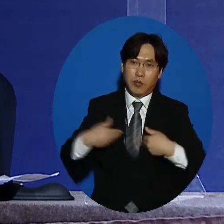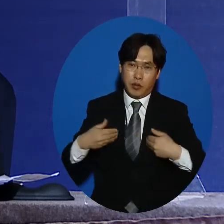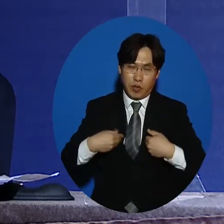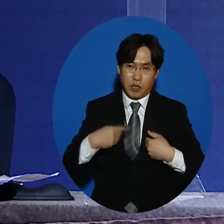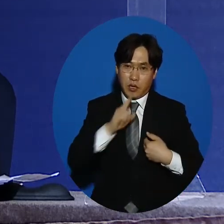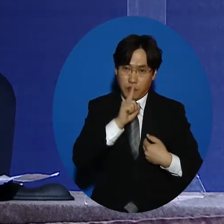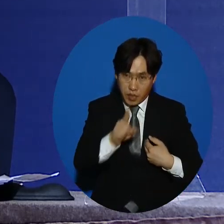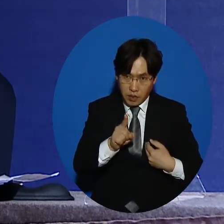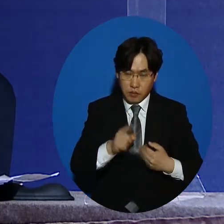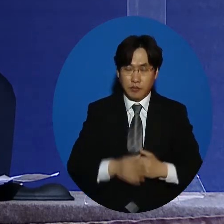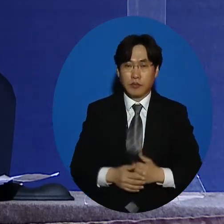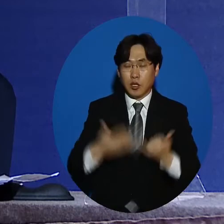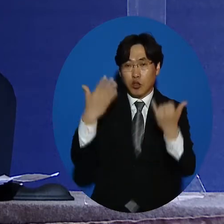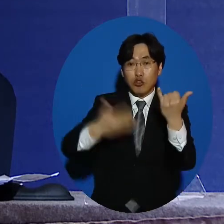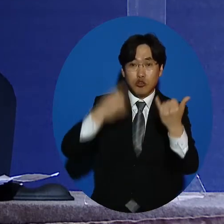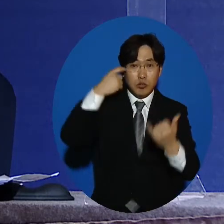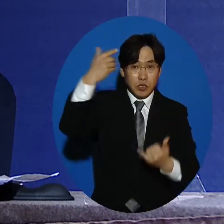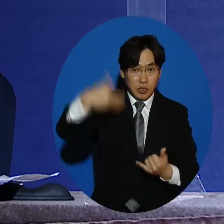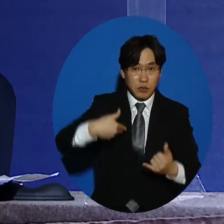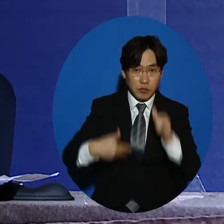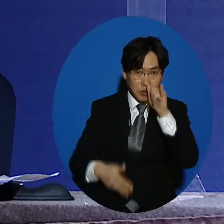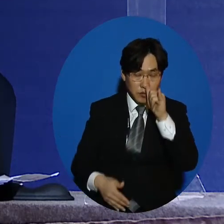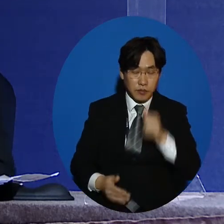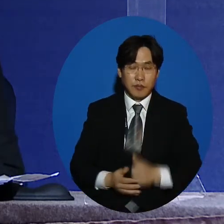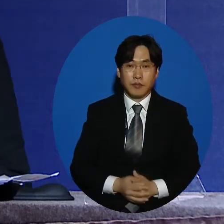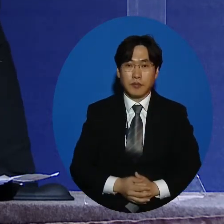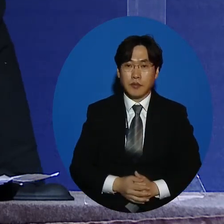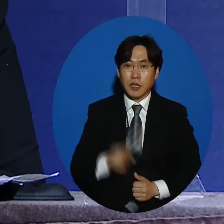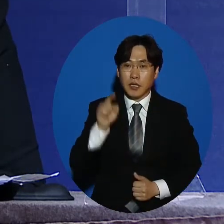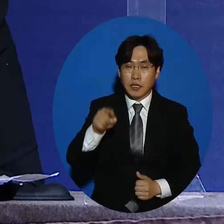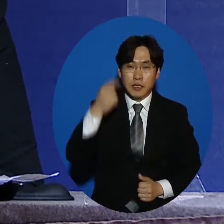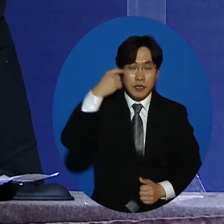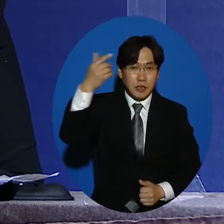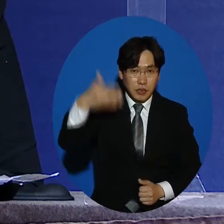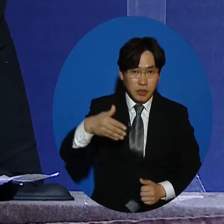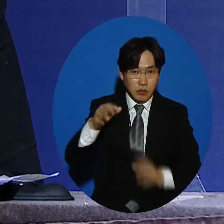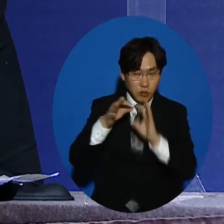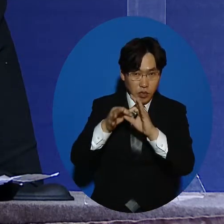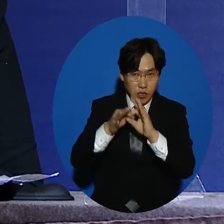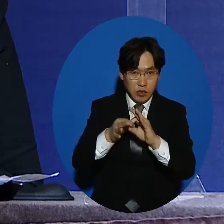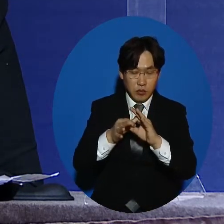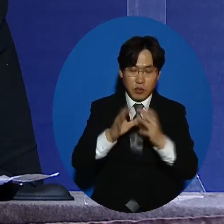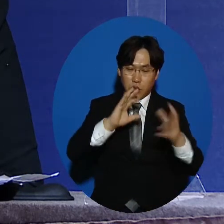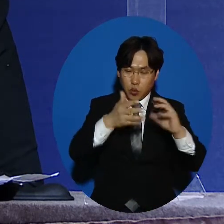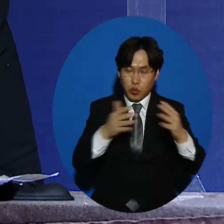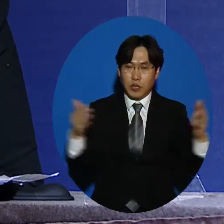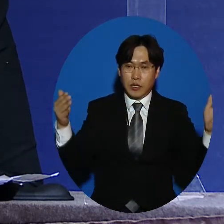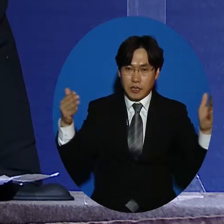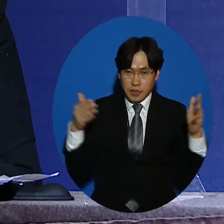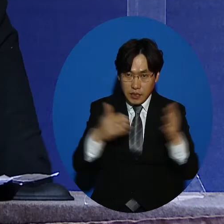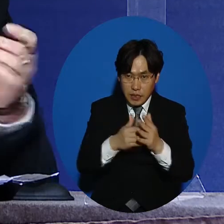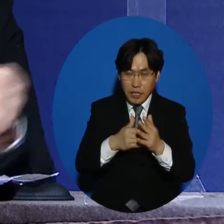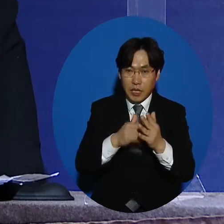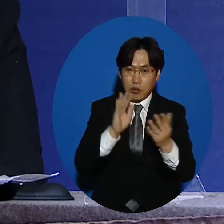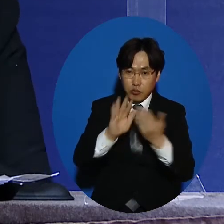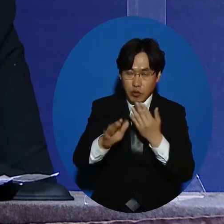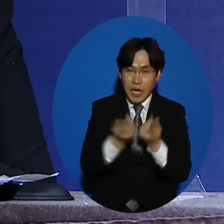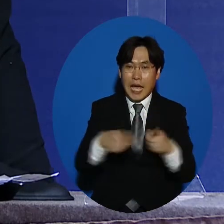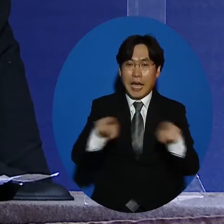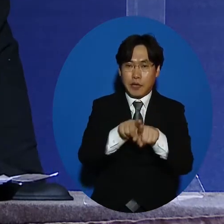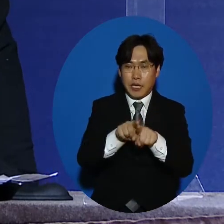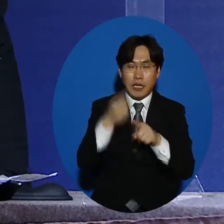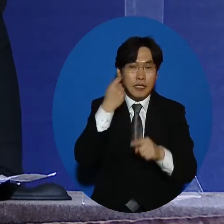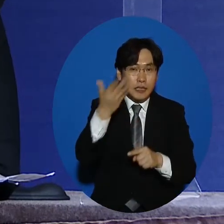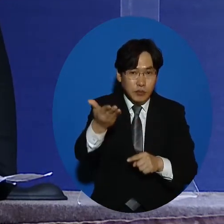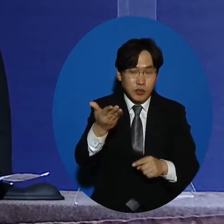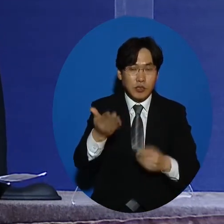그런데 지금 유튜브로 질문이 하나 들어와 있는데요. 이 질문은 이 토론이 끝나갈 무렵에 우리